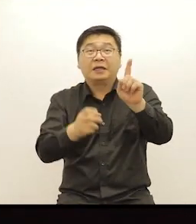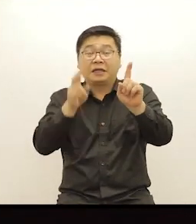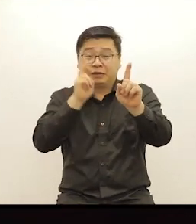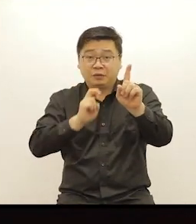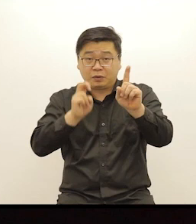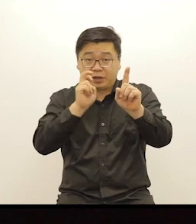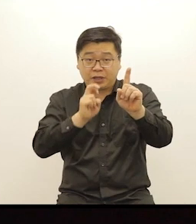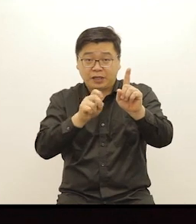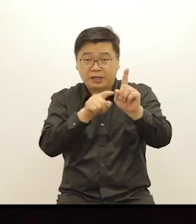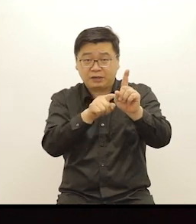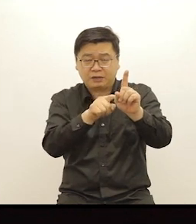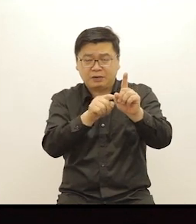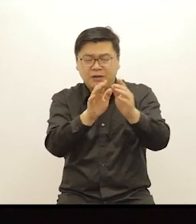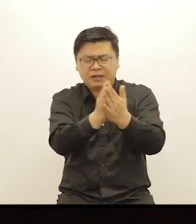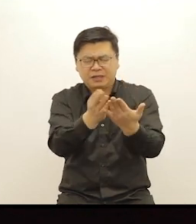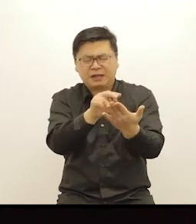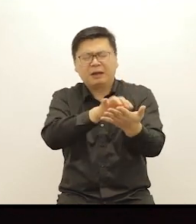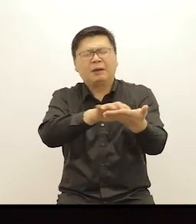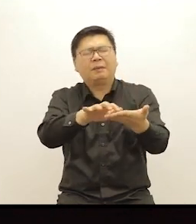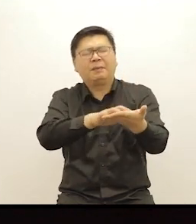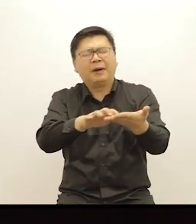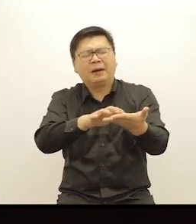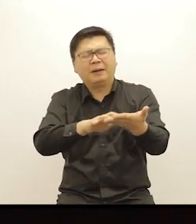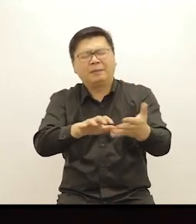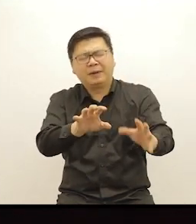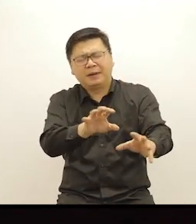가지고 힘든 과정을 거쳐서